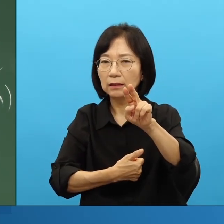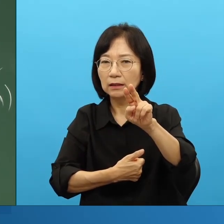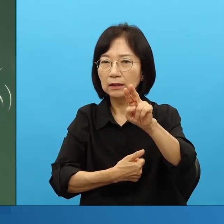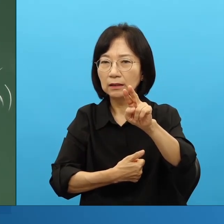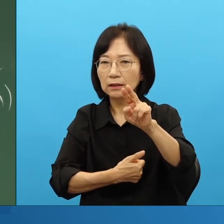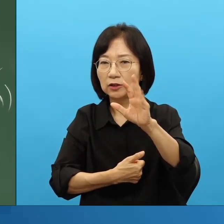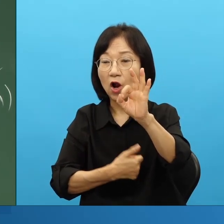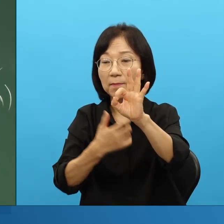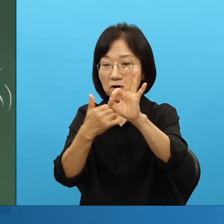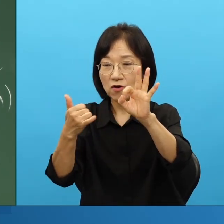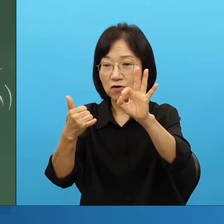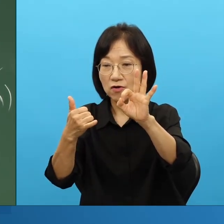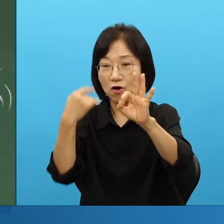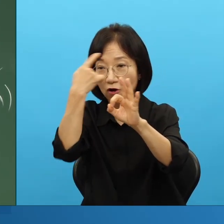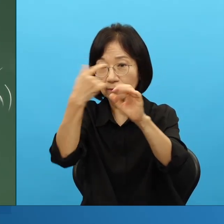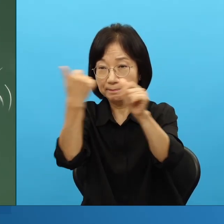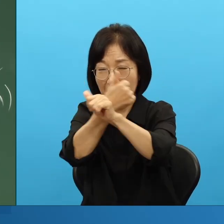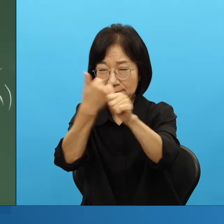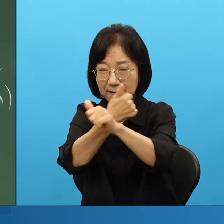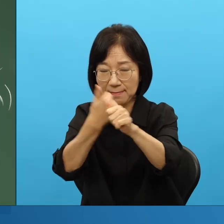무참하게 예수님